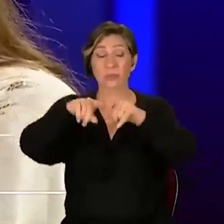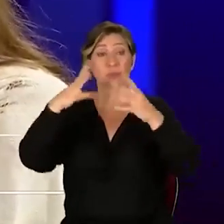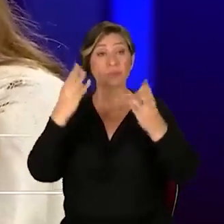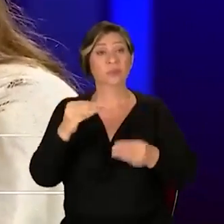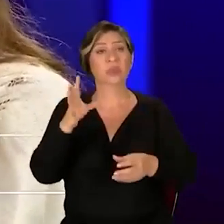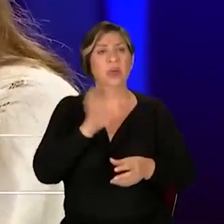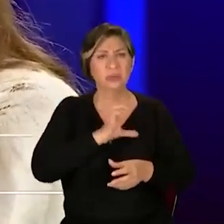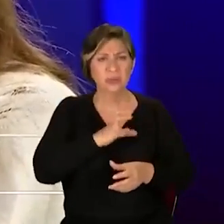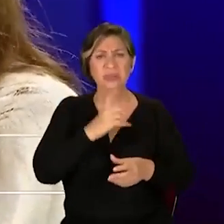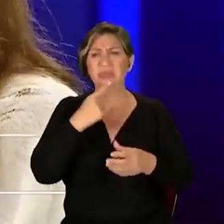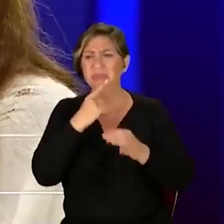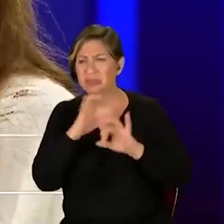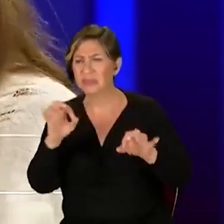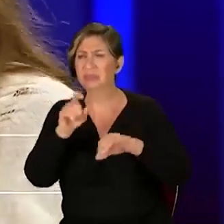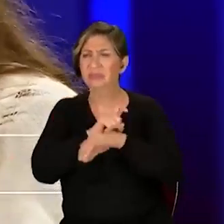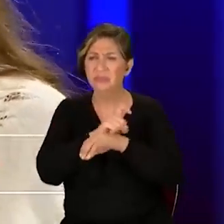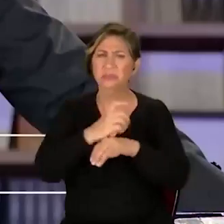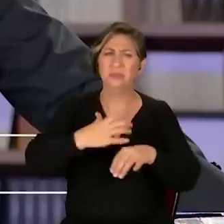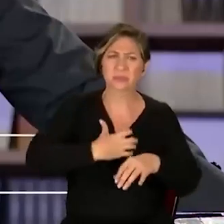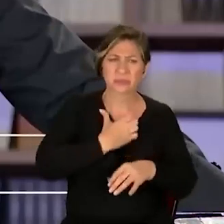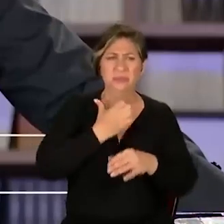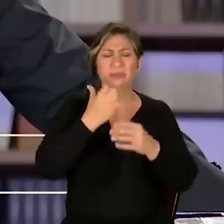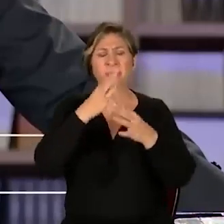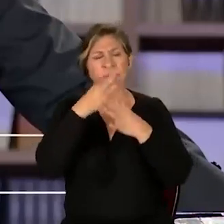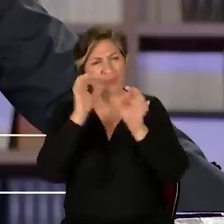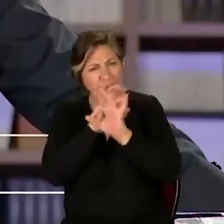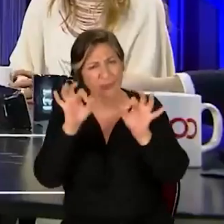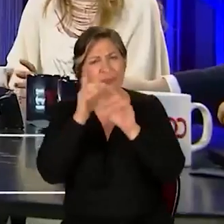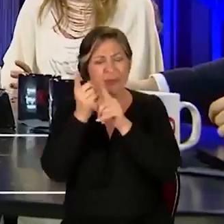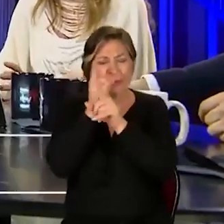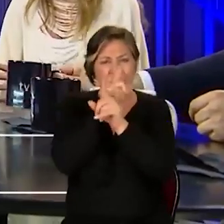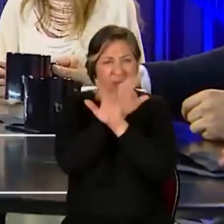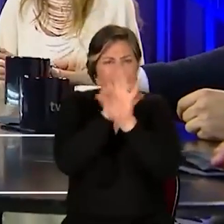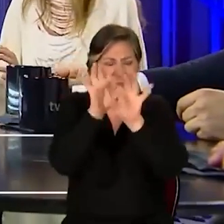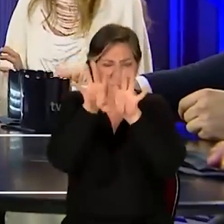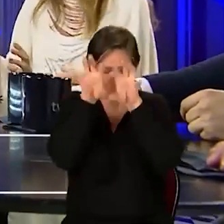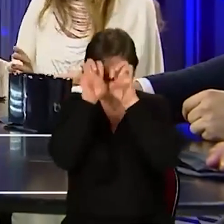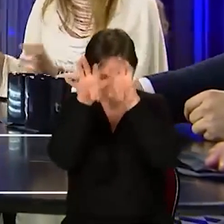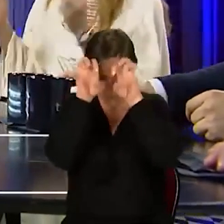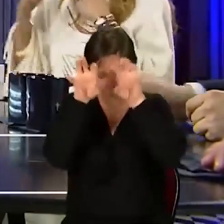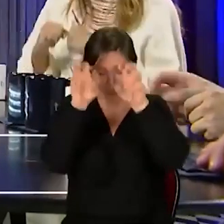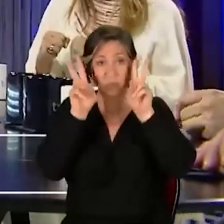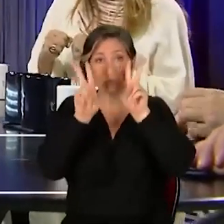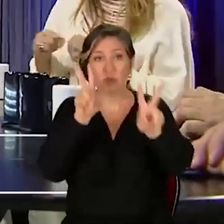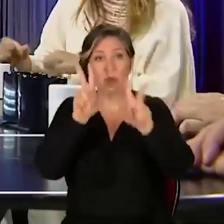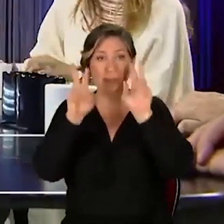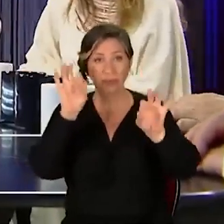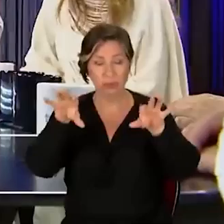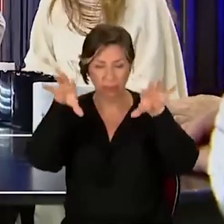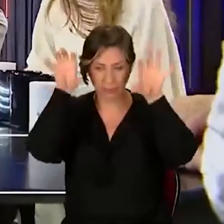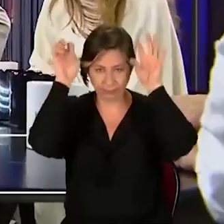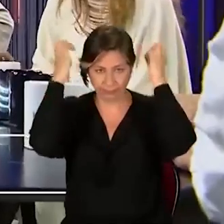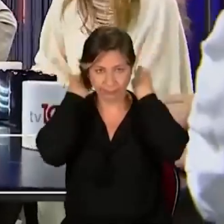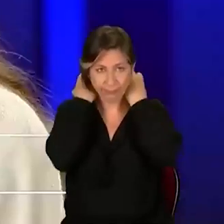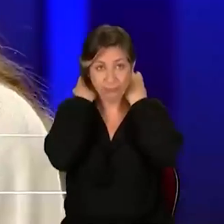acı duygusunu, tatsız duyguları, her türlü travmatik anıyı daha net bir şekilde görüyoruz ve kaydediyoruz